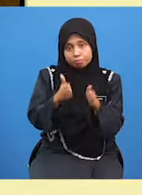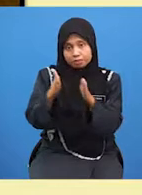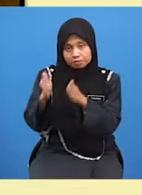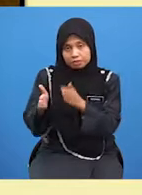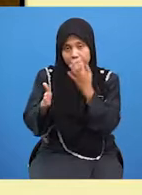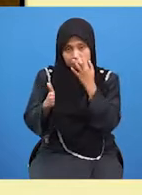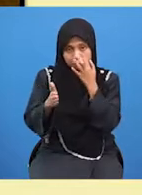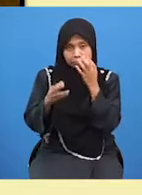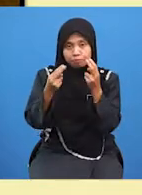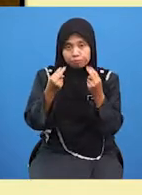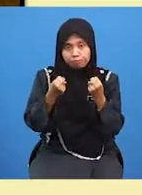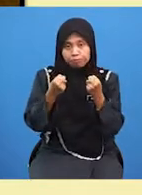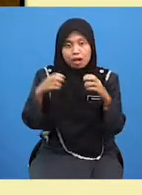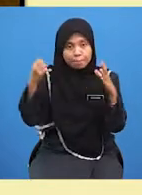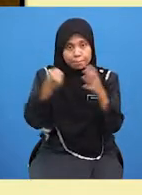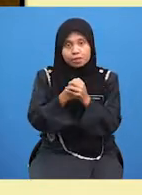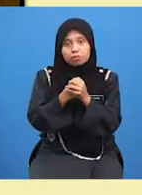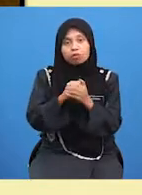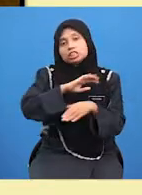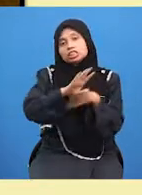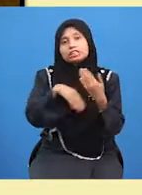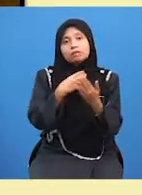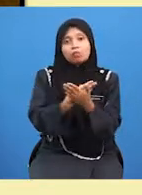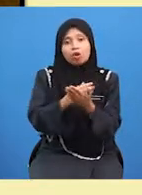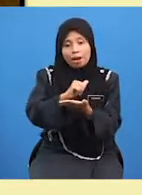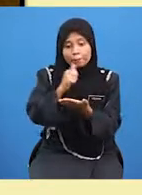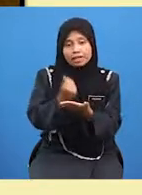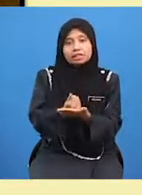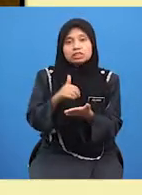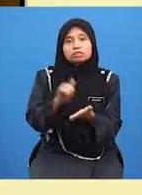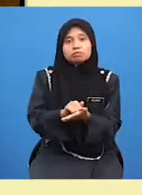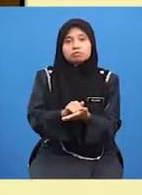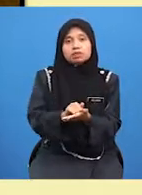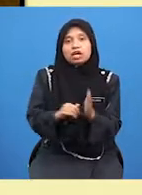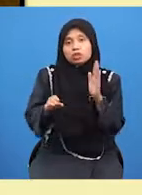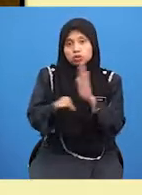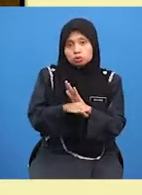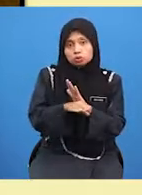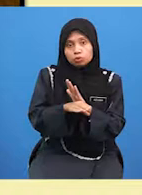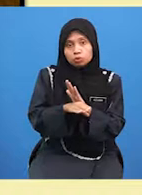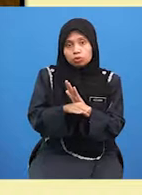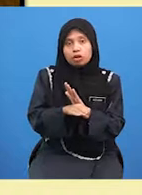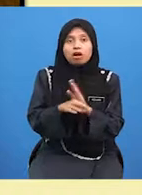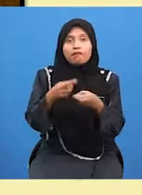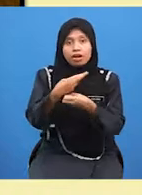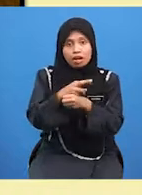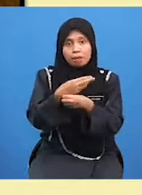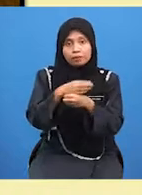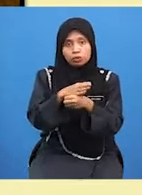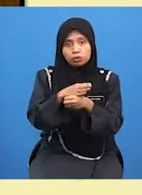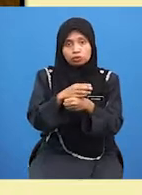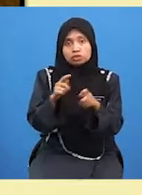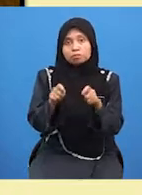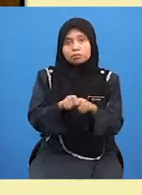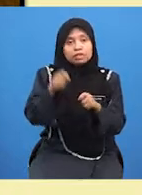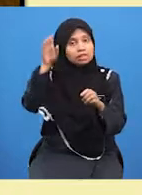bagi topik ini hendaklah menggabungkan semua aplikasi tersebut. Contoh bagi reka bentuk produk mekatronik